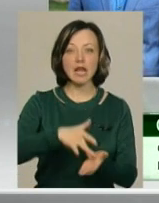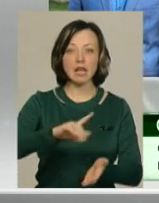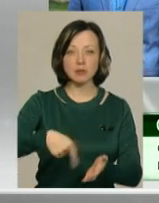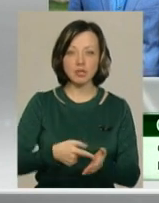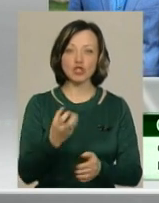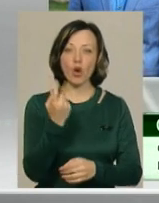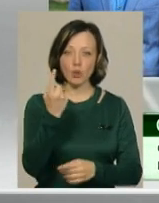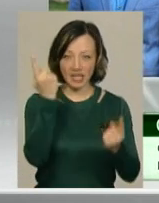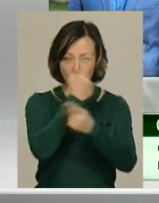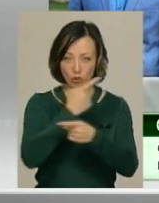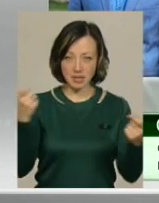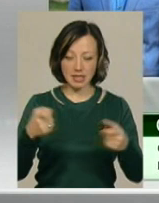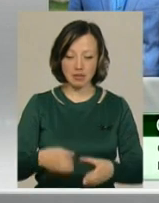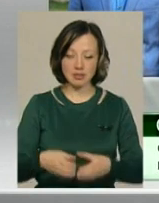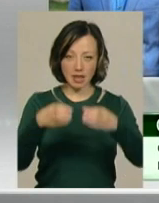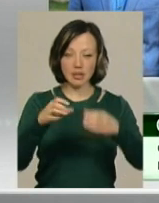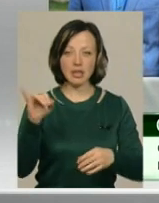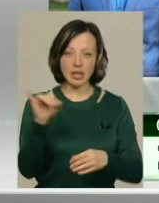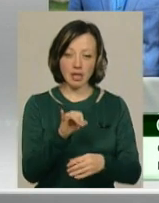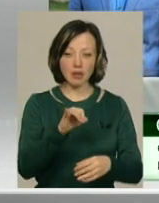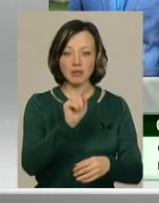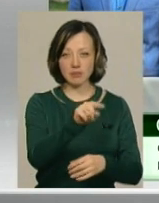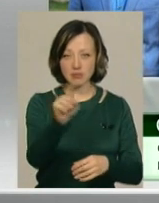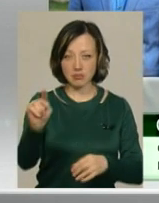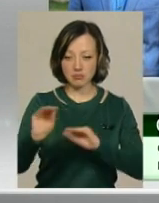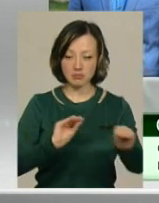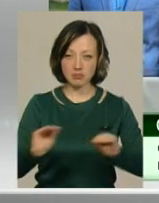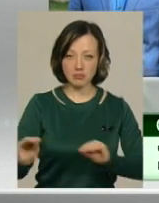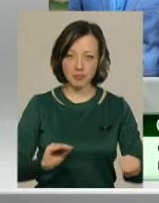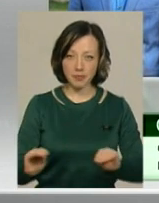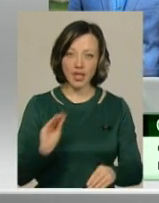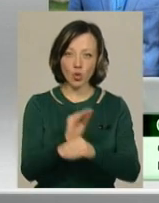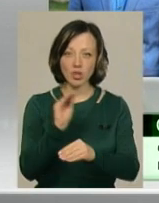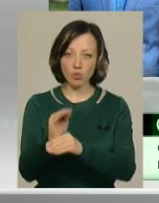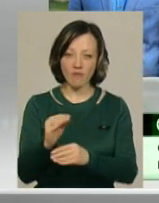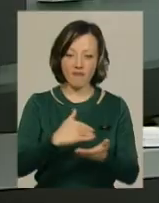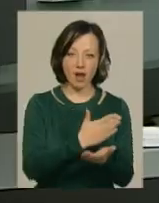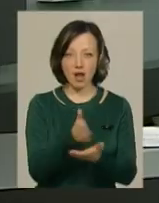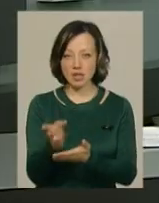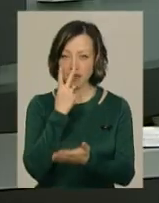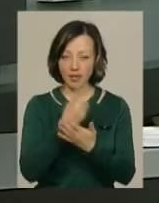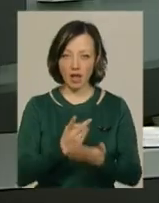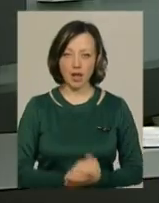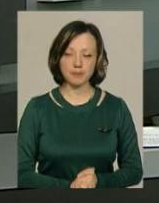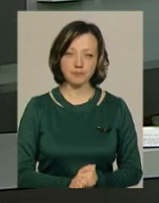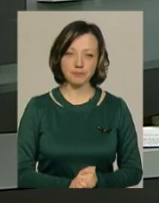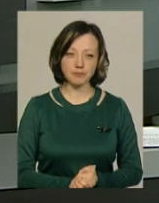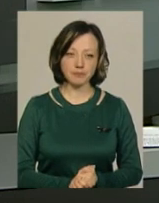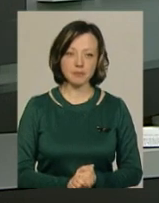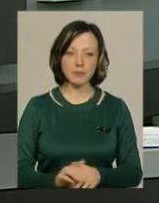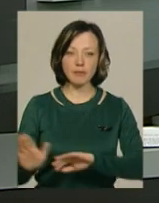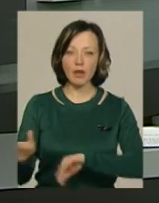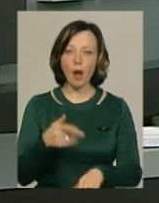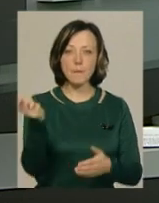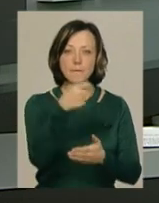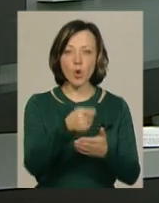ще один інформаційний пілон, а також по містечку розташувати додаткові вказівники. Портрет Поділля